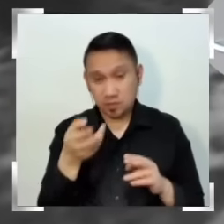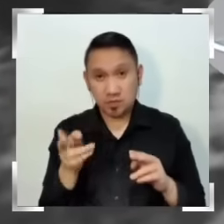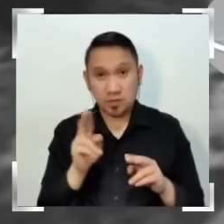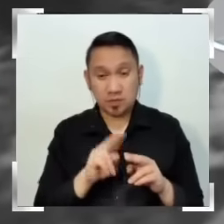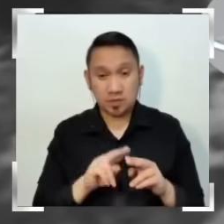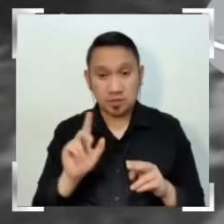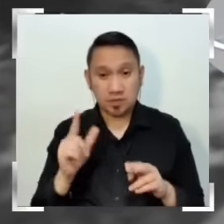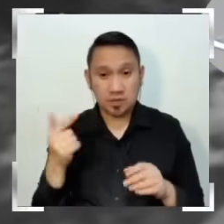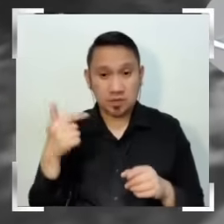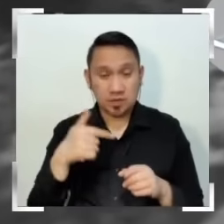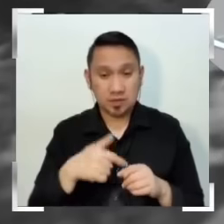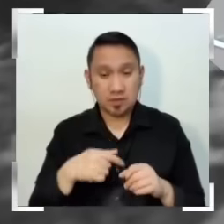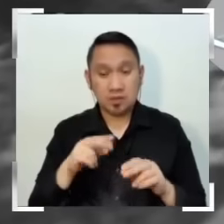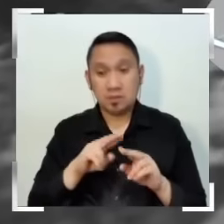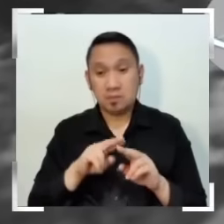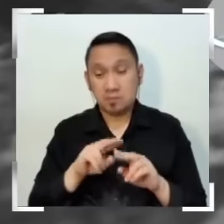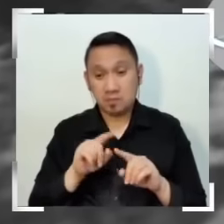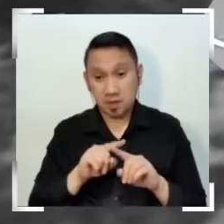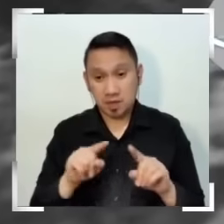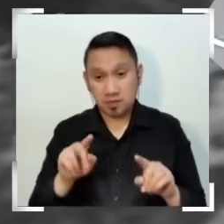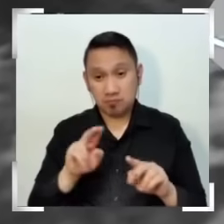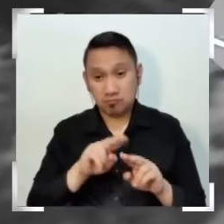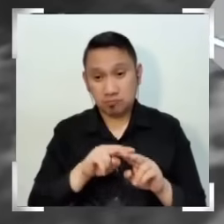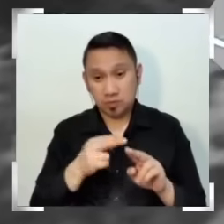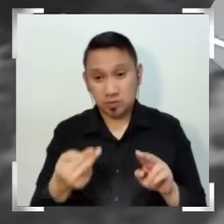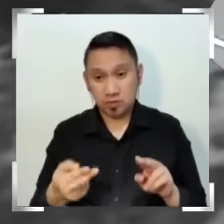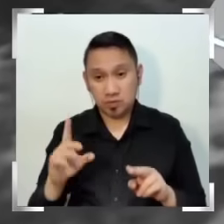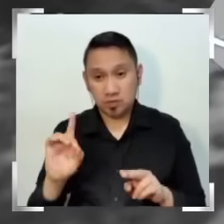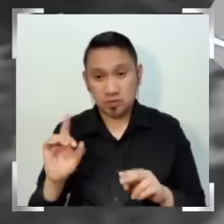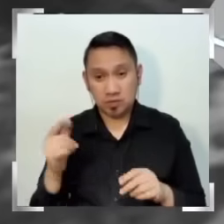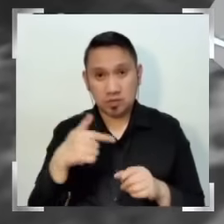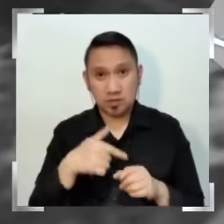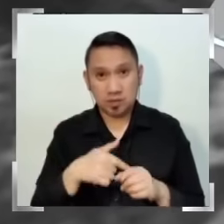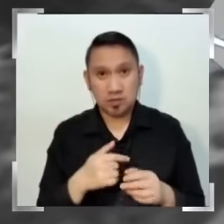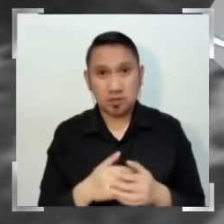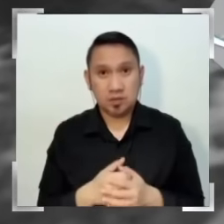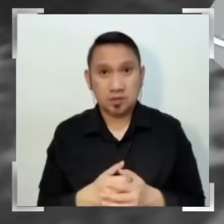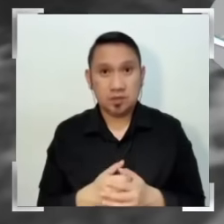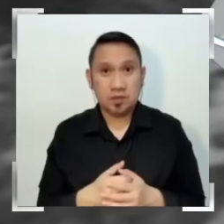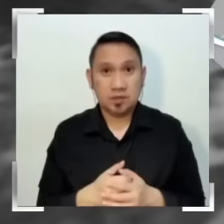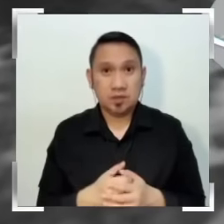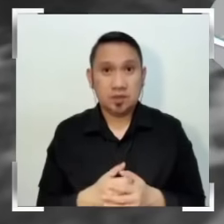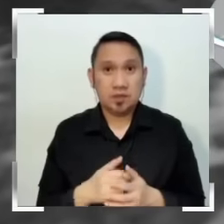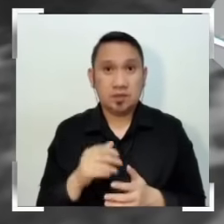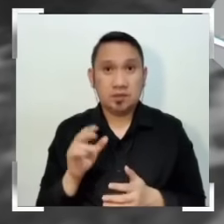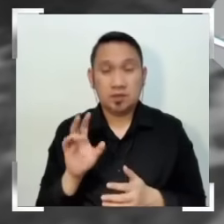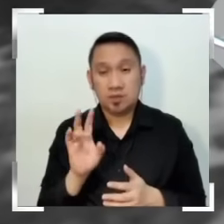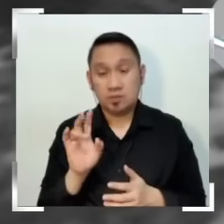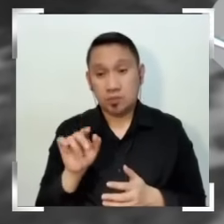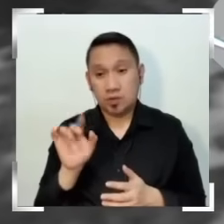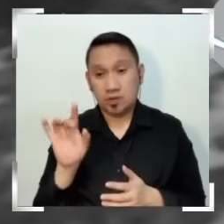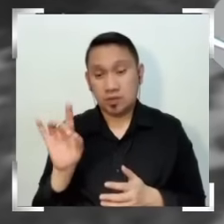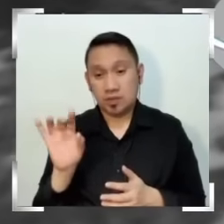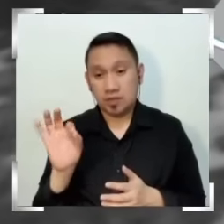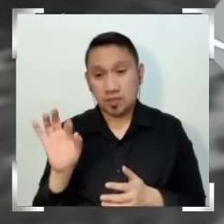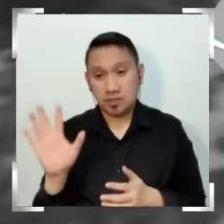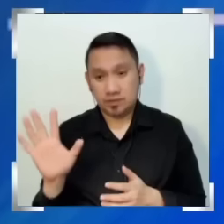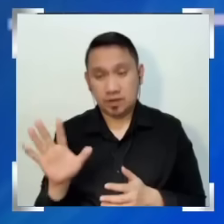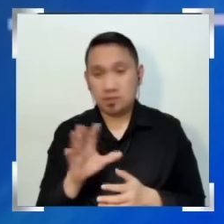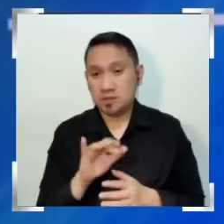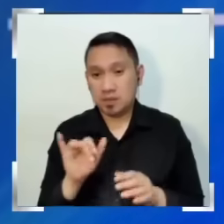may rollback sa diesel na 75 sentimo kada litro. Ganyan din po ang bawas sa kada litro ng kerosene.